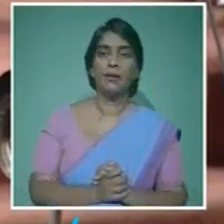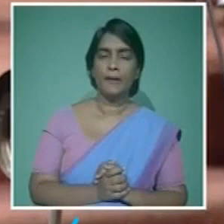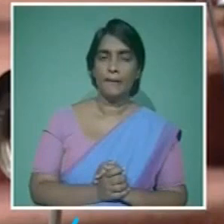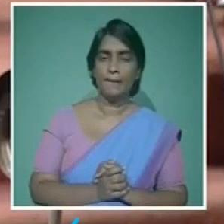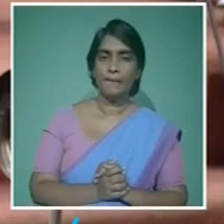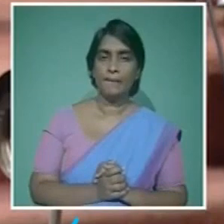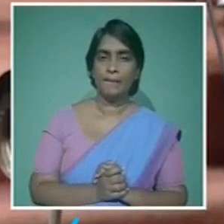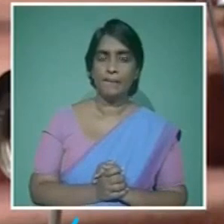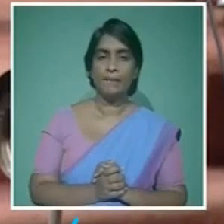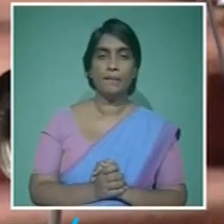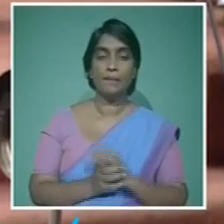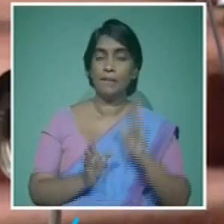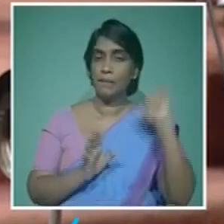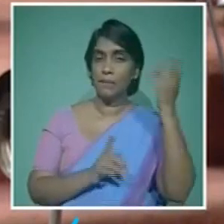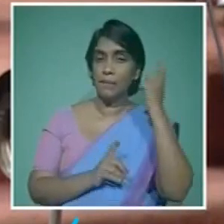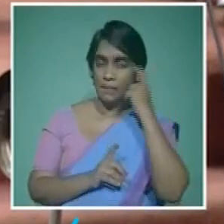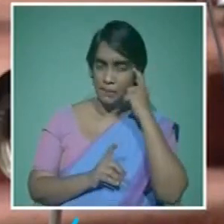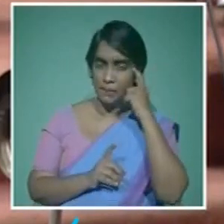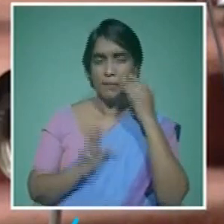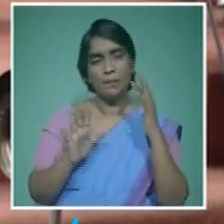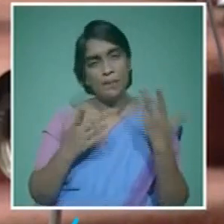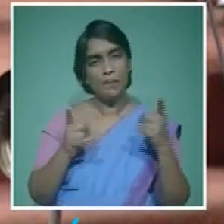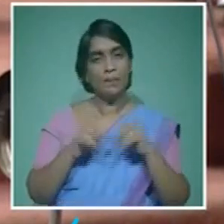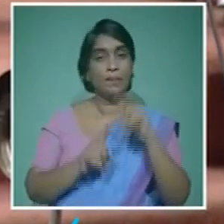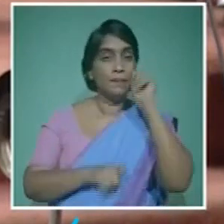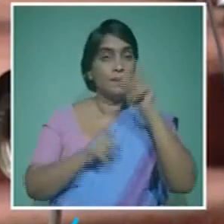பிரசித்தமான அல்லது மக்களுக்கு